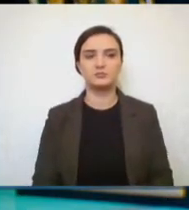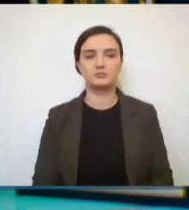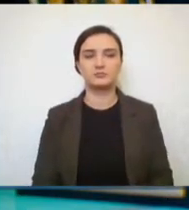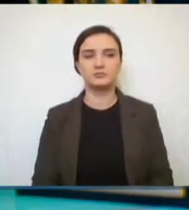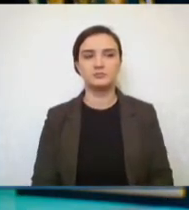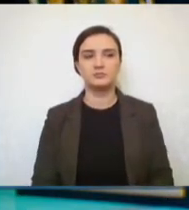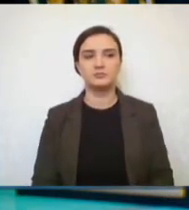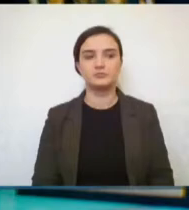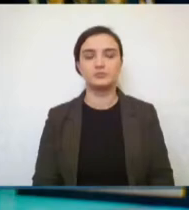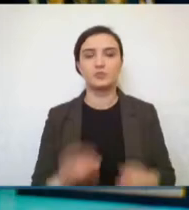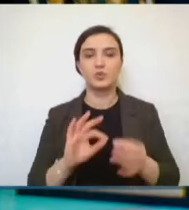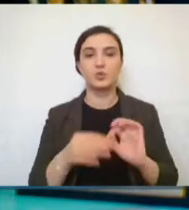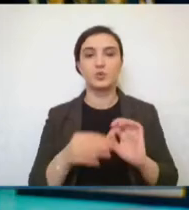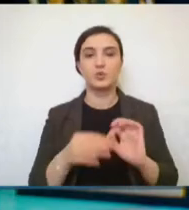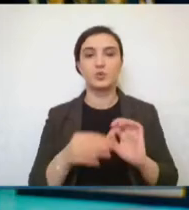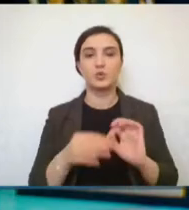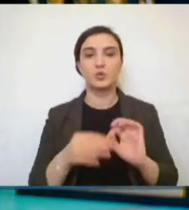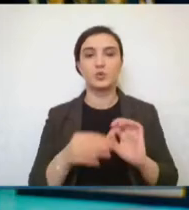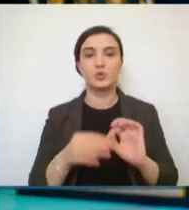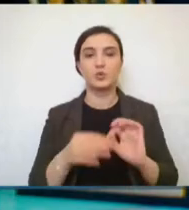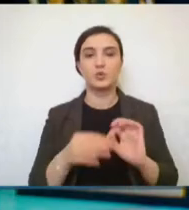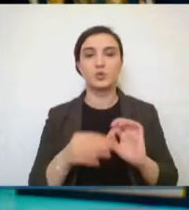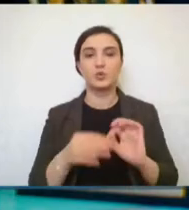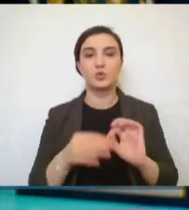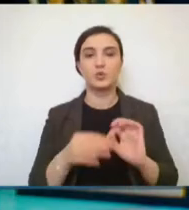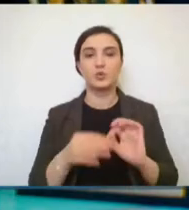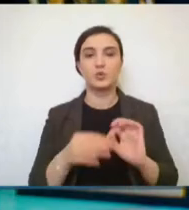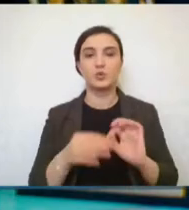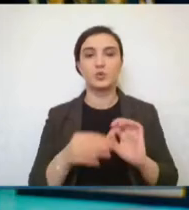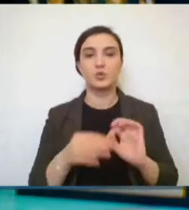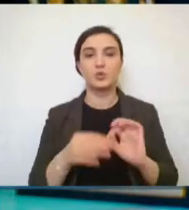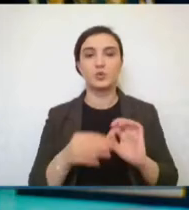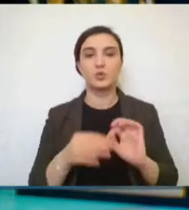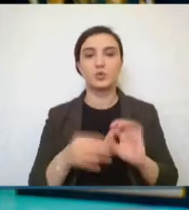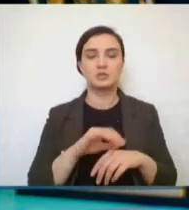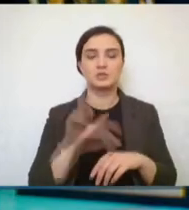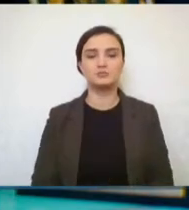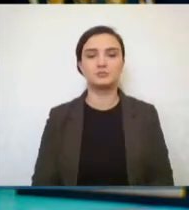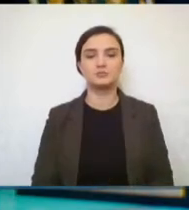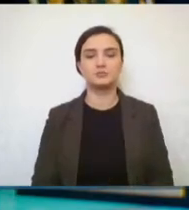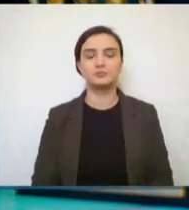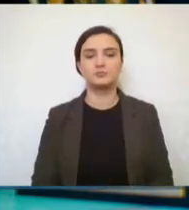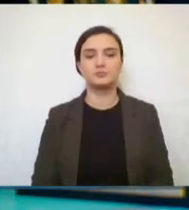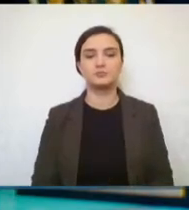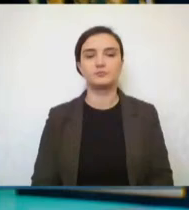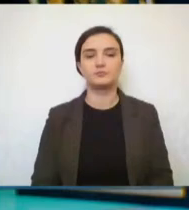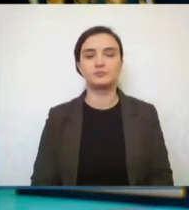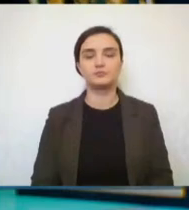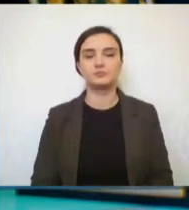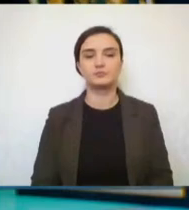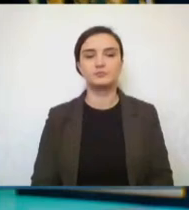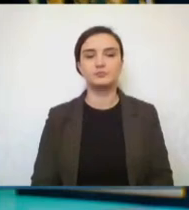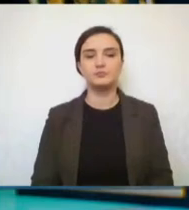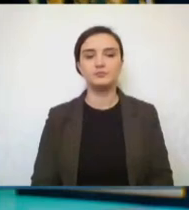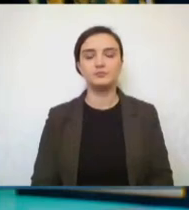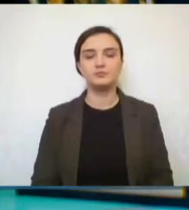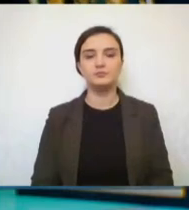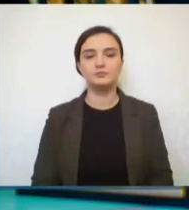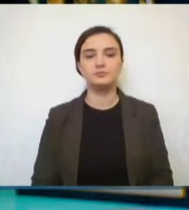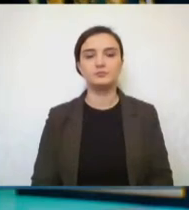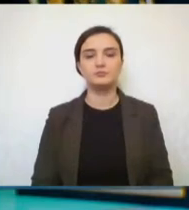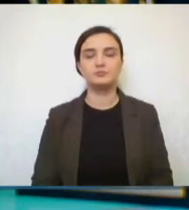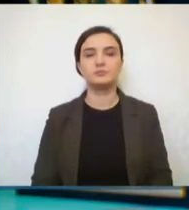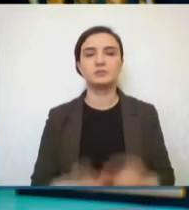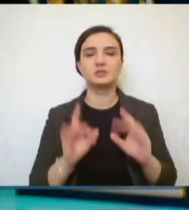პაციენტი აღნიშნავს ტკივილებს სუნთქვისას და ხველებისას. ასეთი ტკივილები უშუალოდ გულის იშემიურ დაავადებას